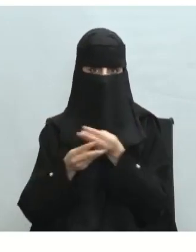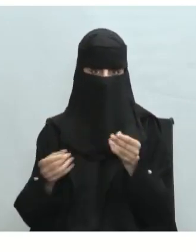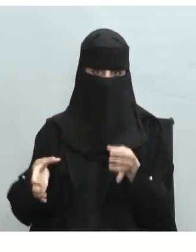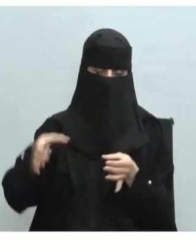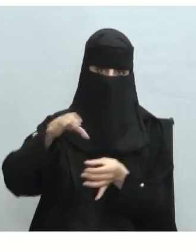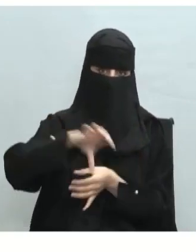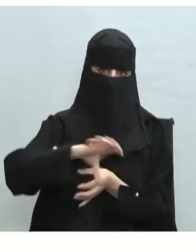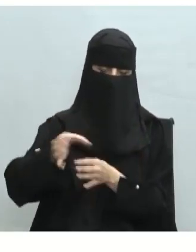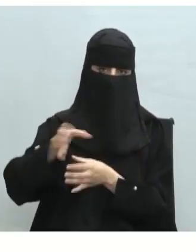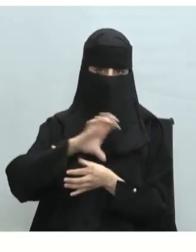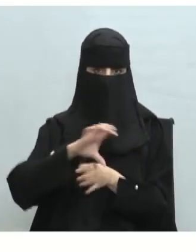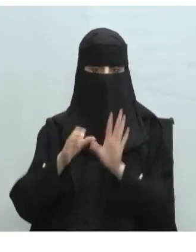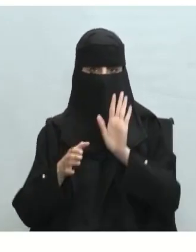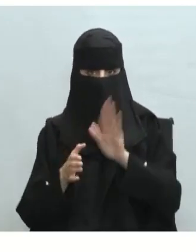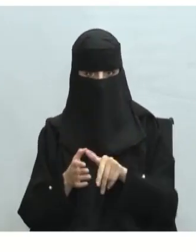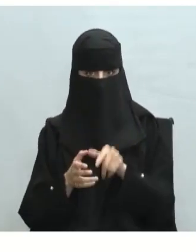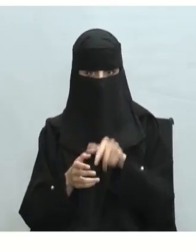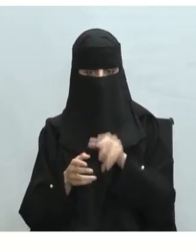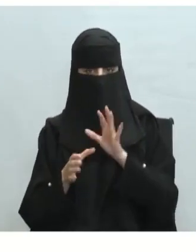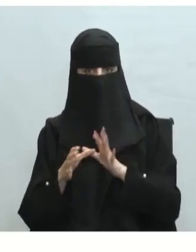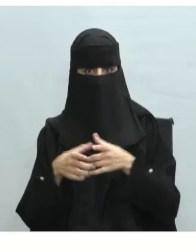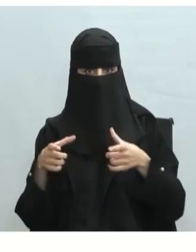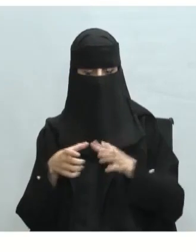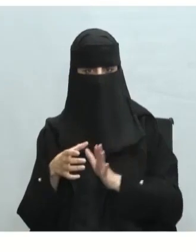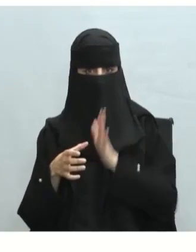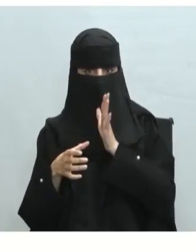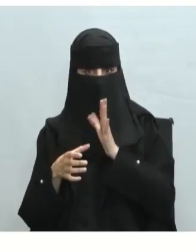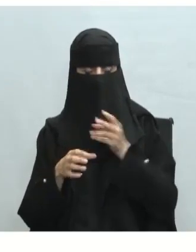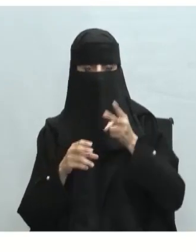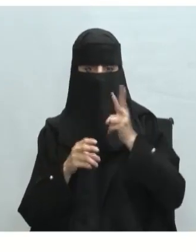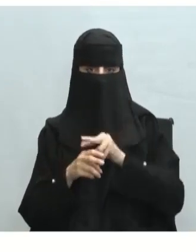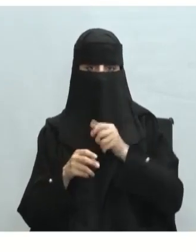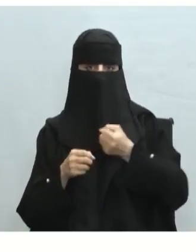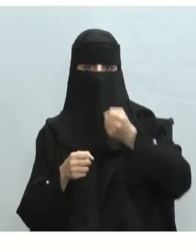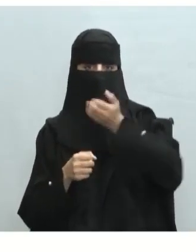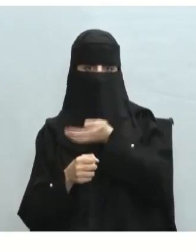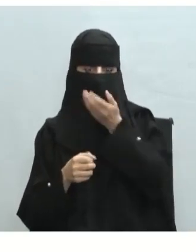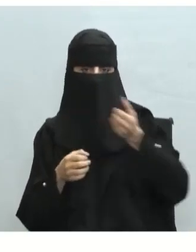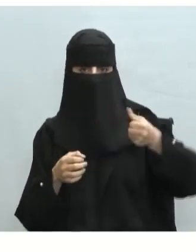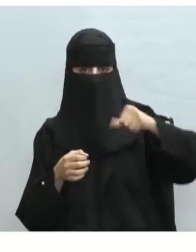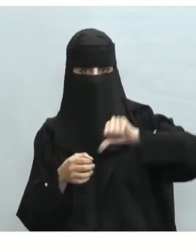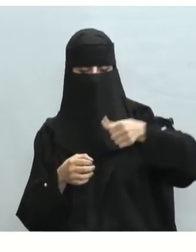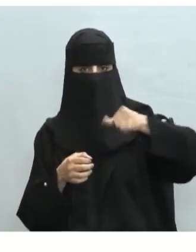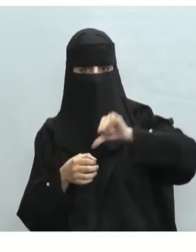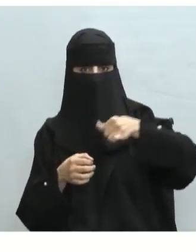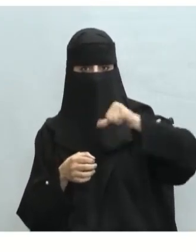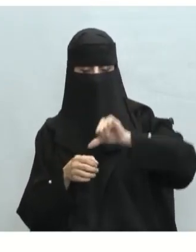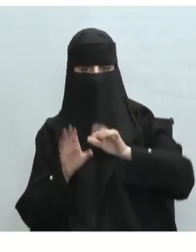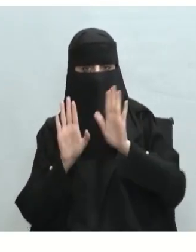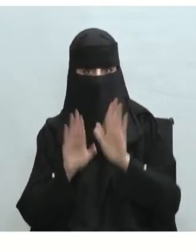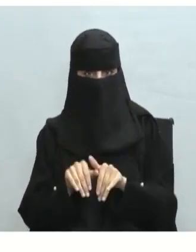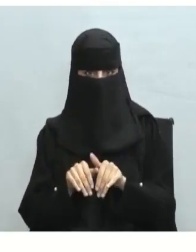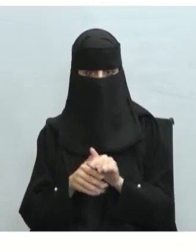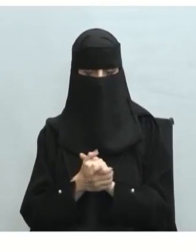في السله وسالهم السؤال نفسه فاجابوا ربما اخرج الاستاذ ابريق مملوءا بالماء وصبه في السله فقال